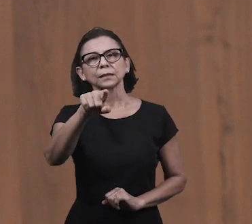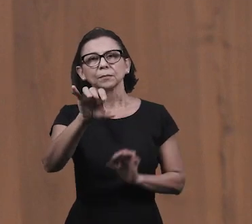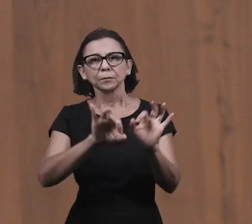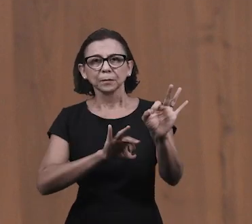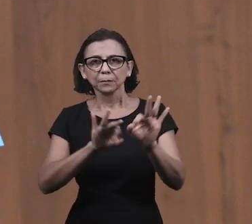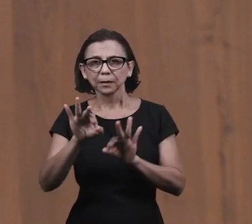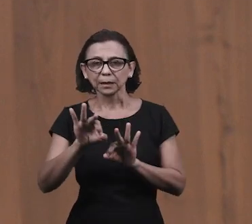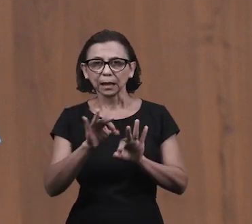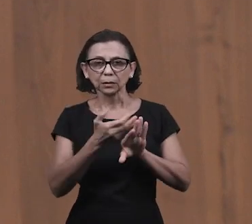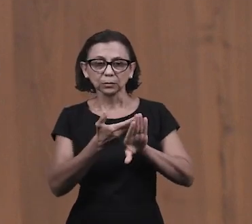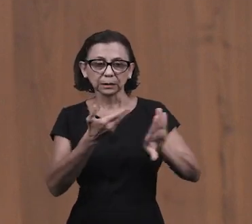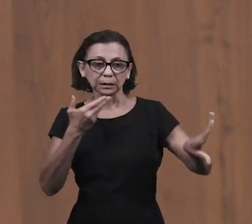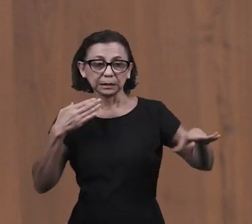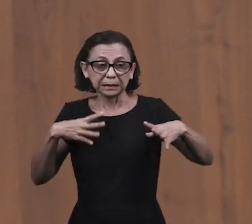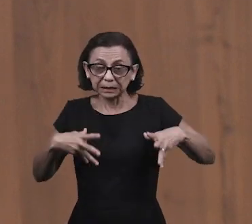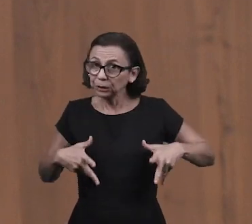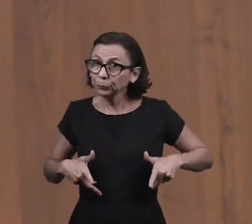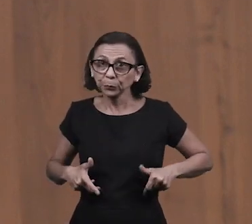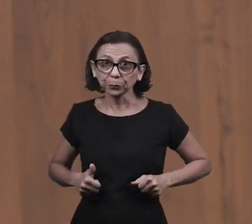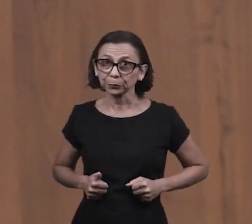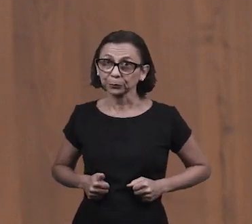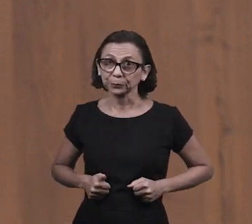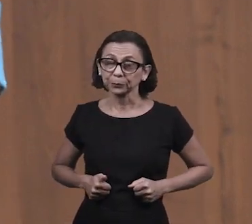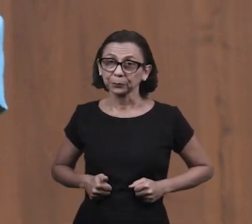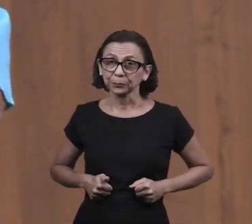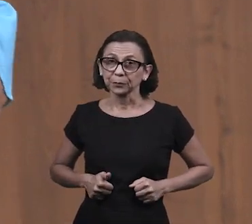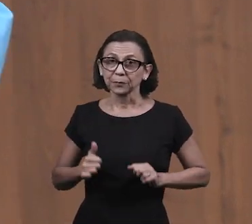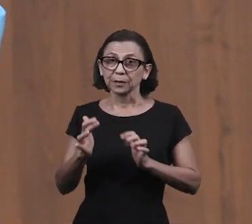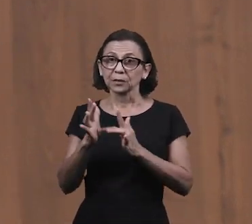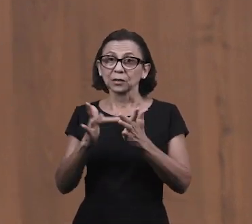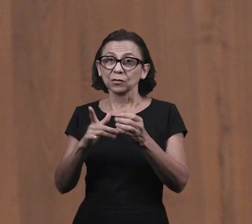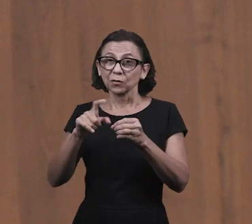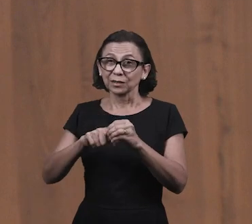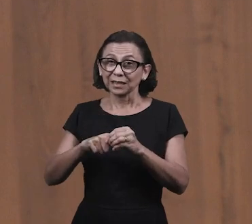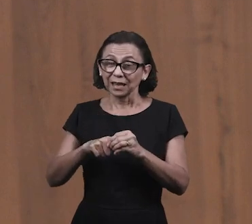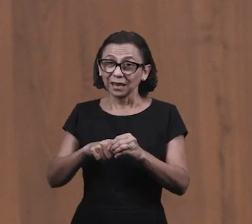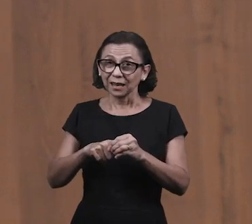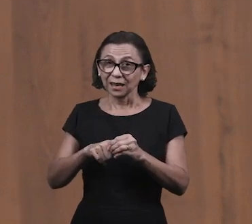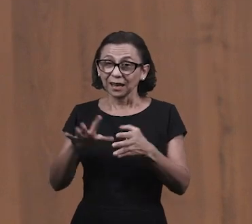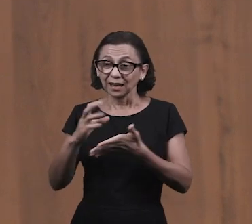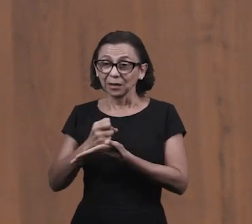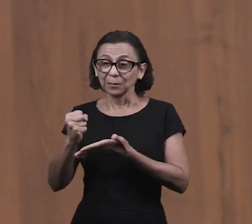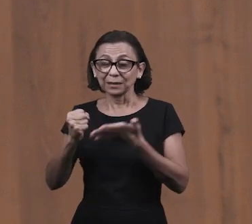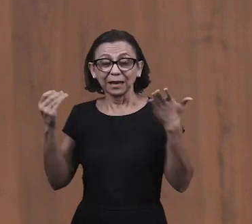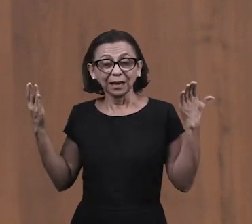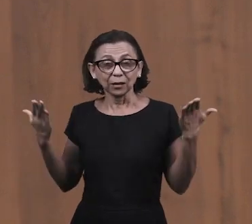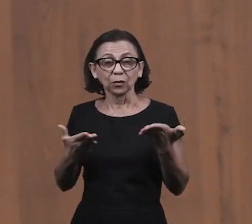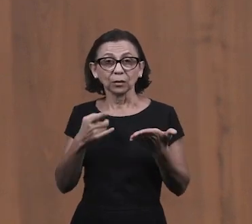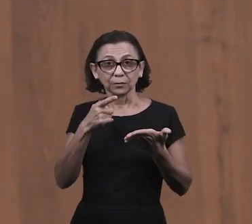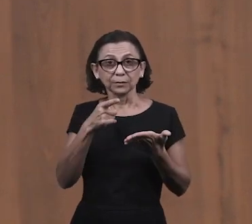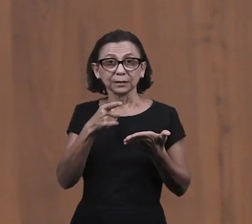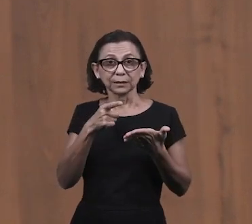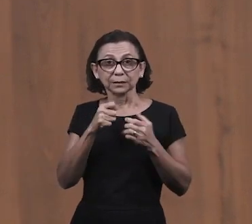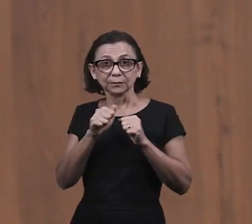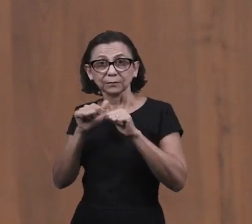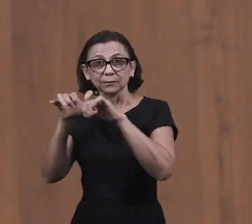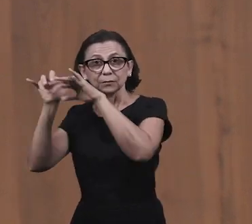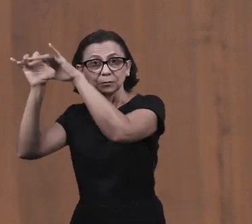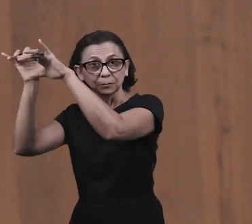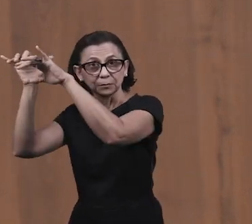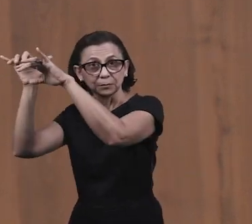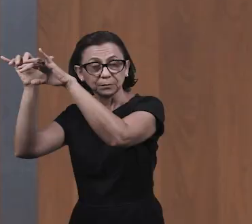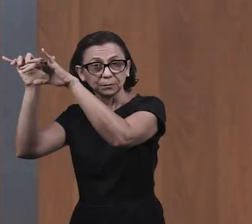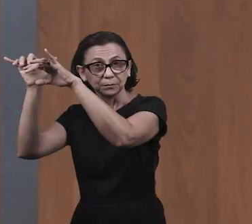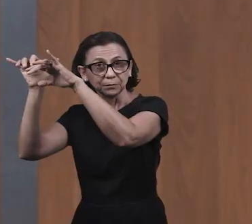vous êtes prêts? Si Jésus revient maintenant pour chercher les serviteurs fidèles, vous allez